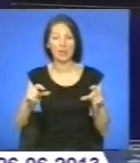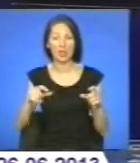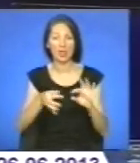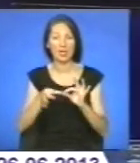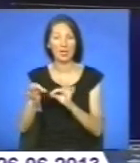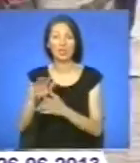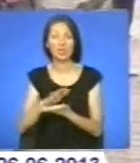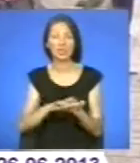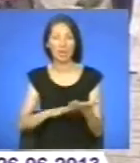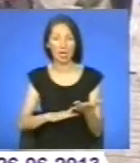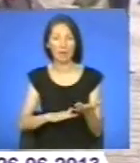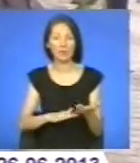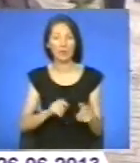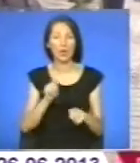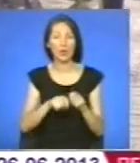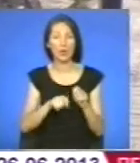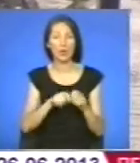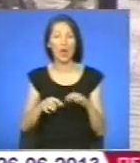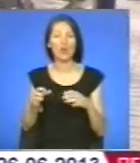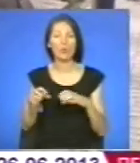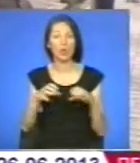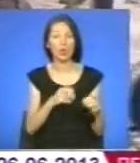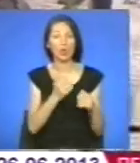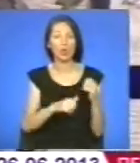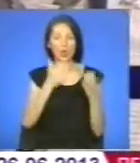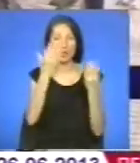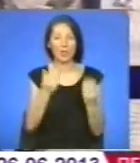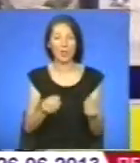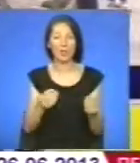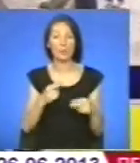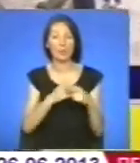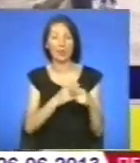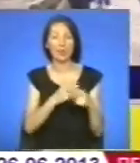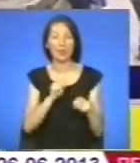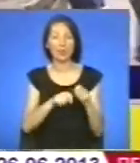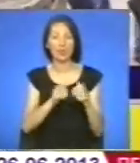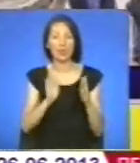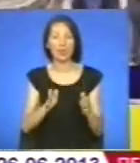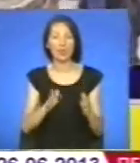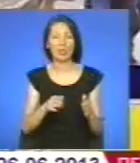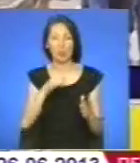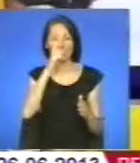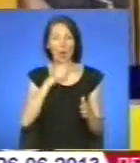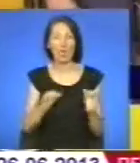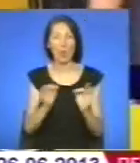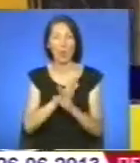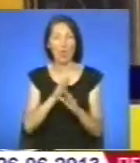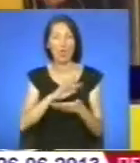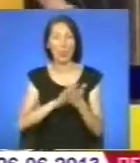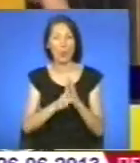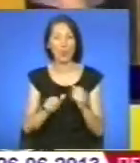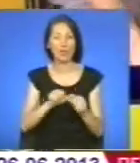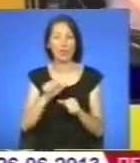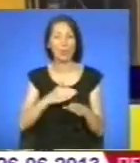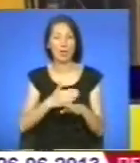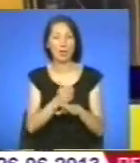далі. Перевіряють маршрутки щоденно, перешкоджають контролерам хіба що несприятливі погодні умови. Крім якісної роботи